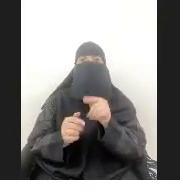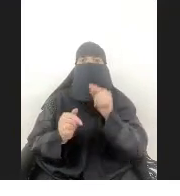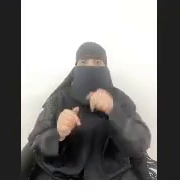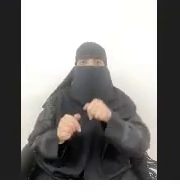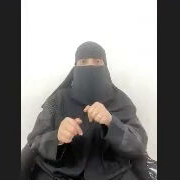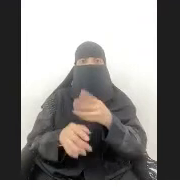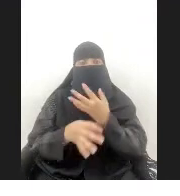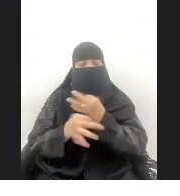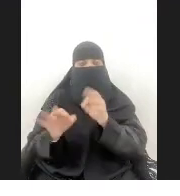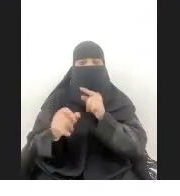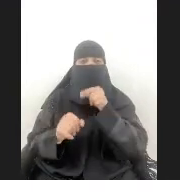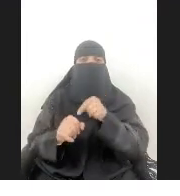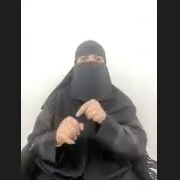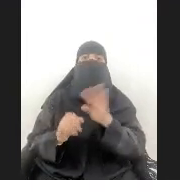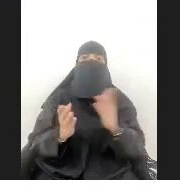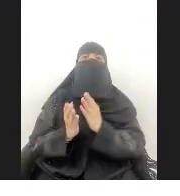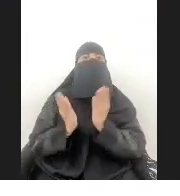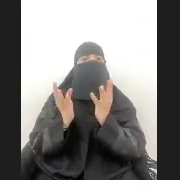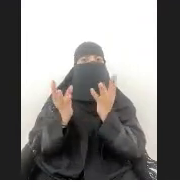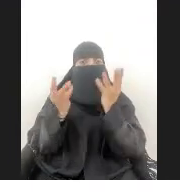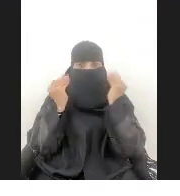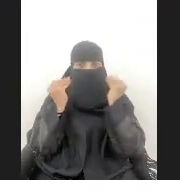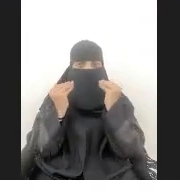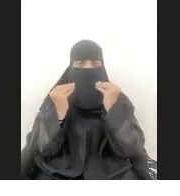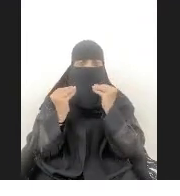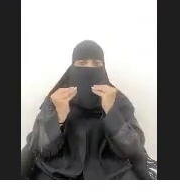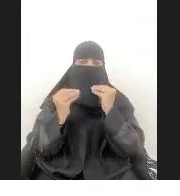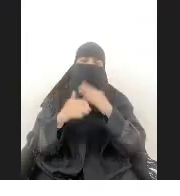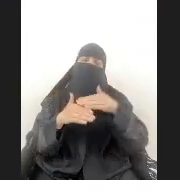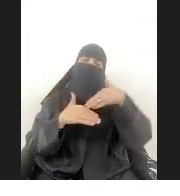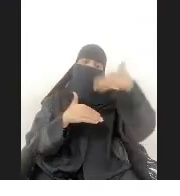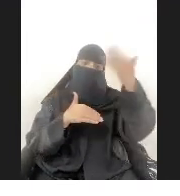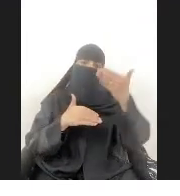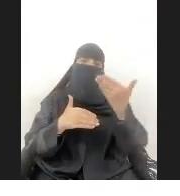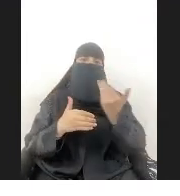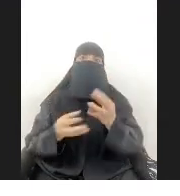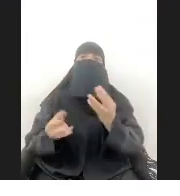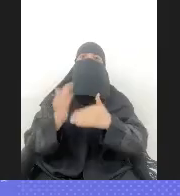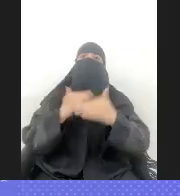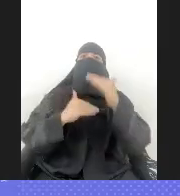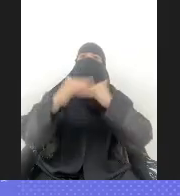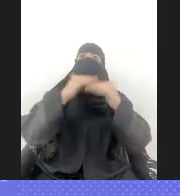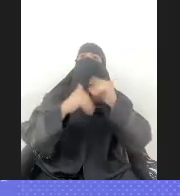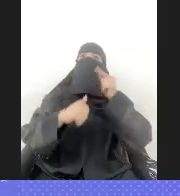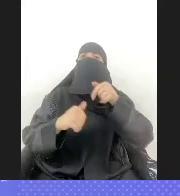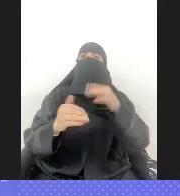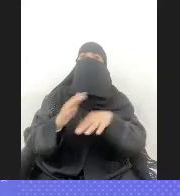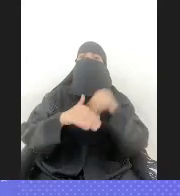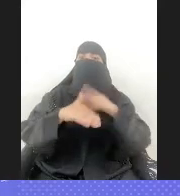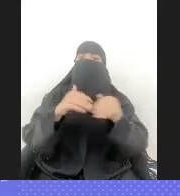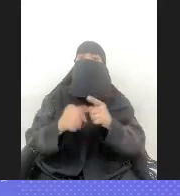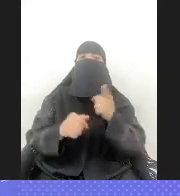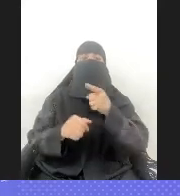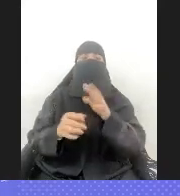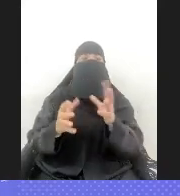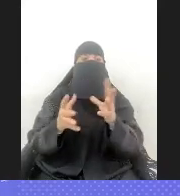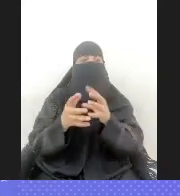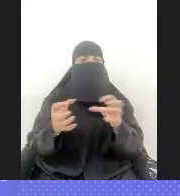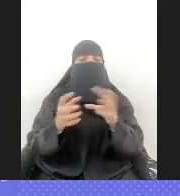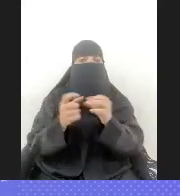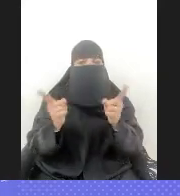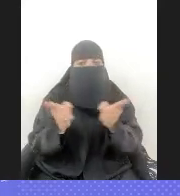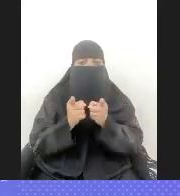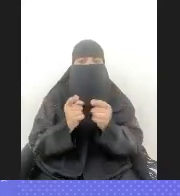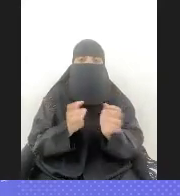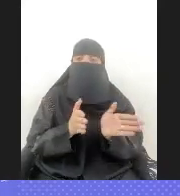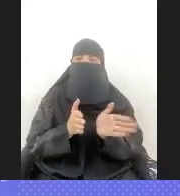أو حتى التعليم غير الرسمي أو حتى تنمية المهارات. هذا هو باختصار المفهوم. طيب هل